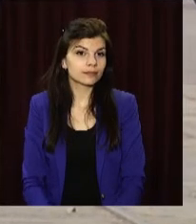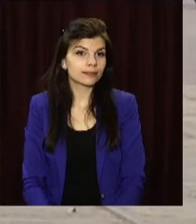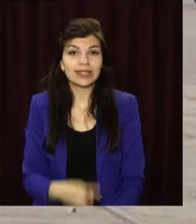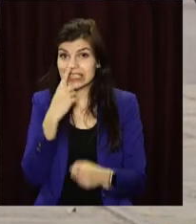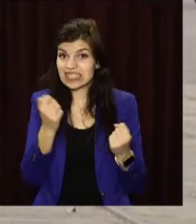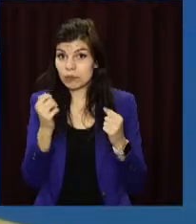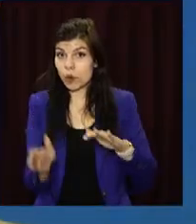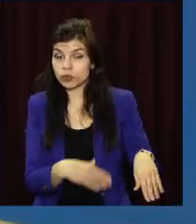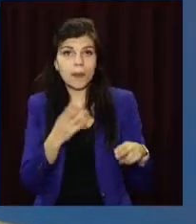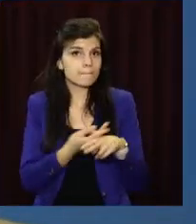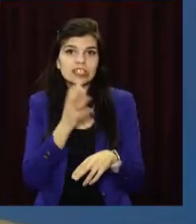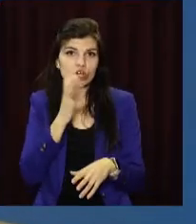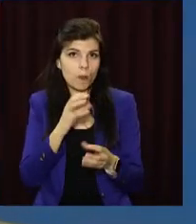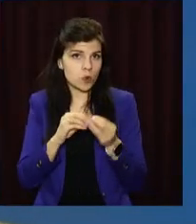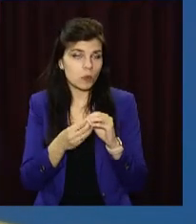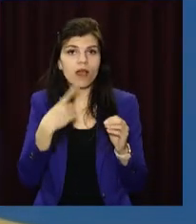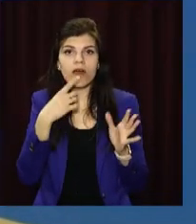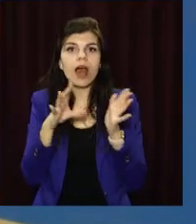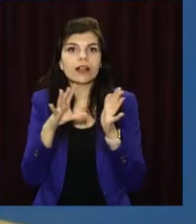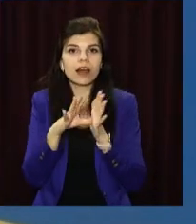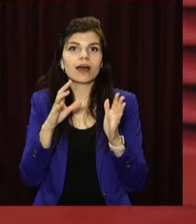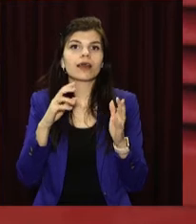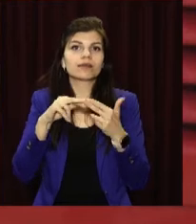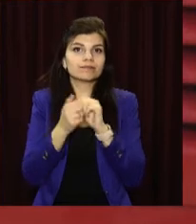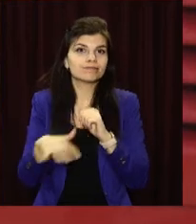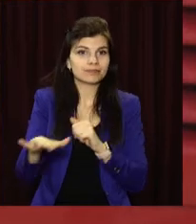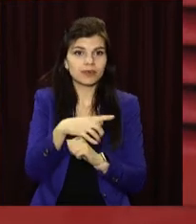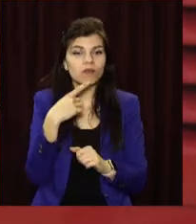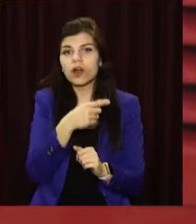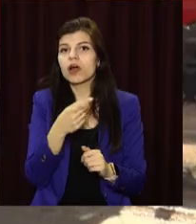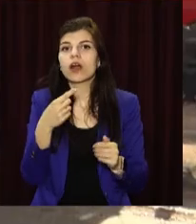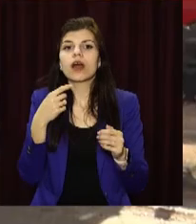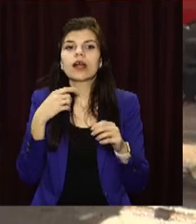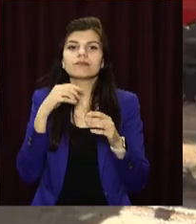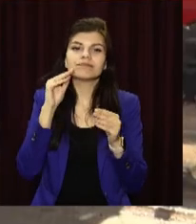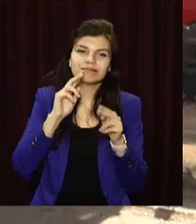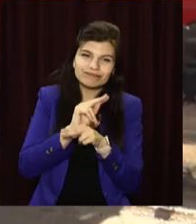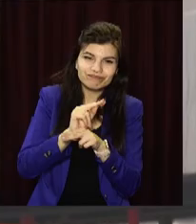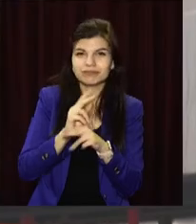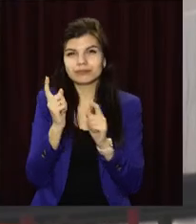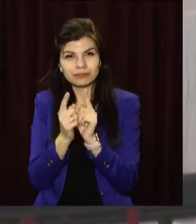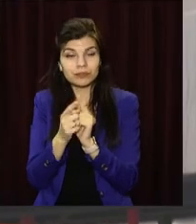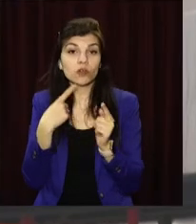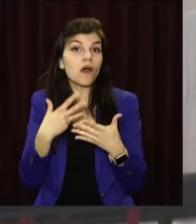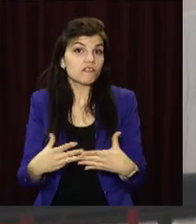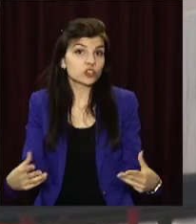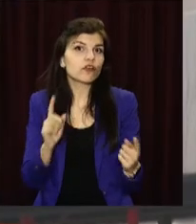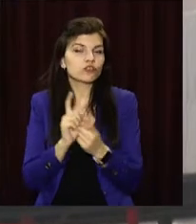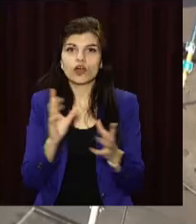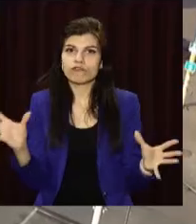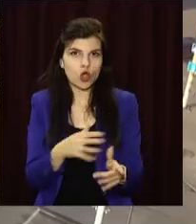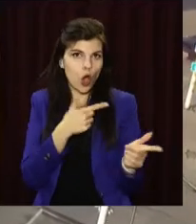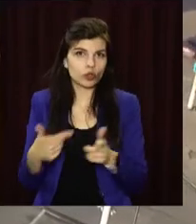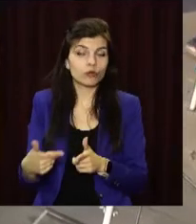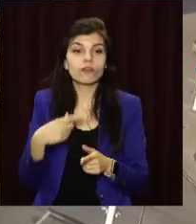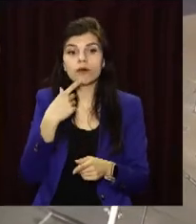Зима пройшла без серйозних проблем, кажуть електротранспортники Кам'янського. Вони купували деталі, проводили поточні ремонти. Тож весну зустрічають у всеозброєнні.